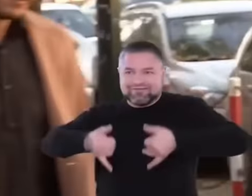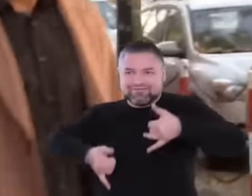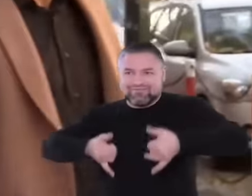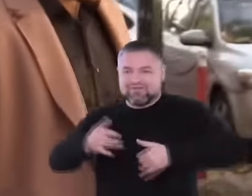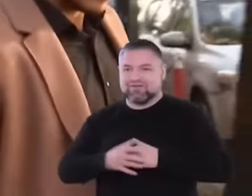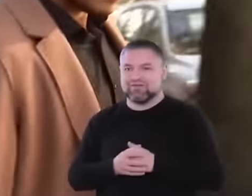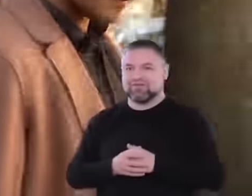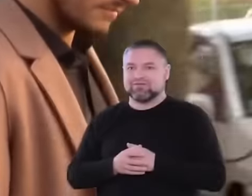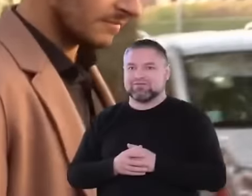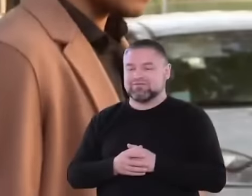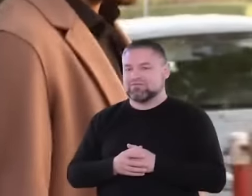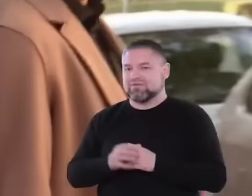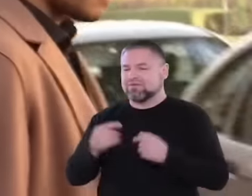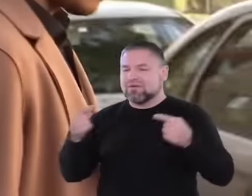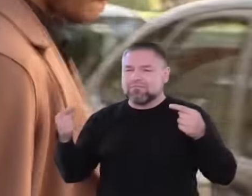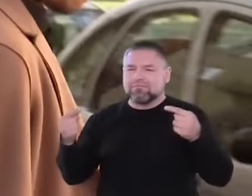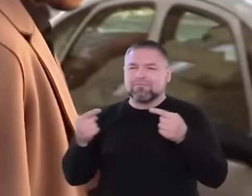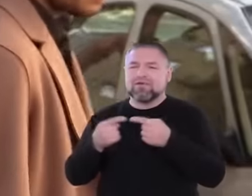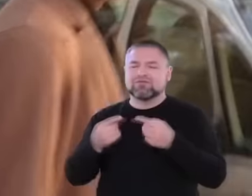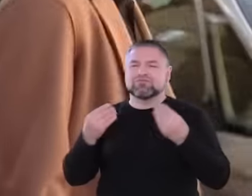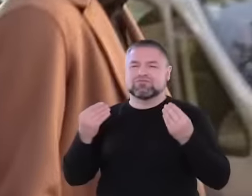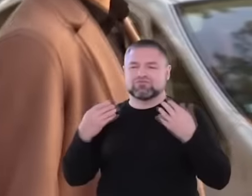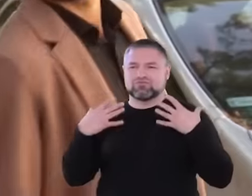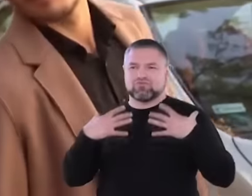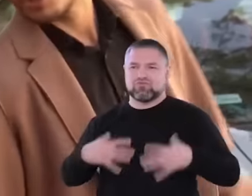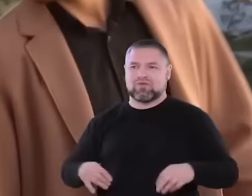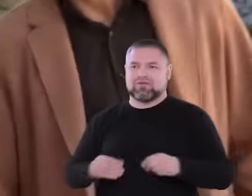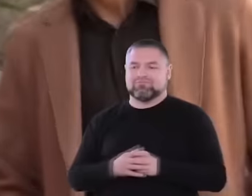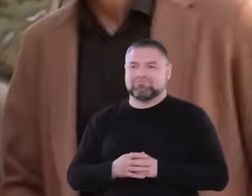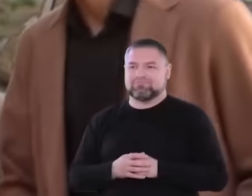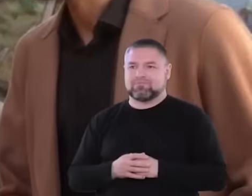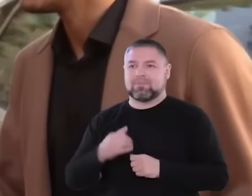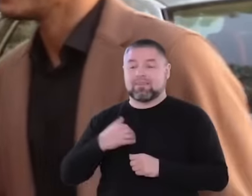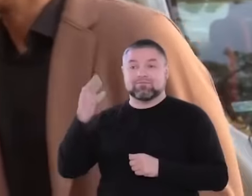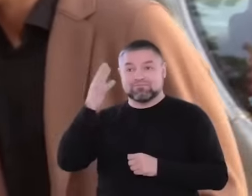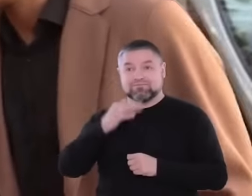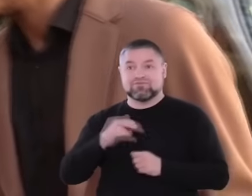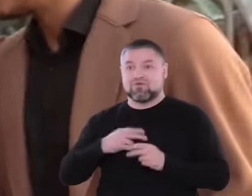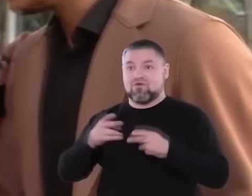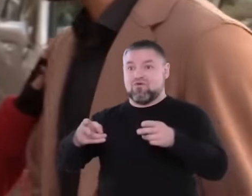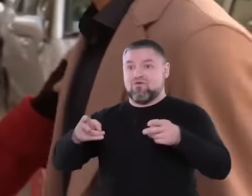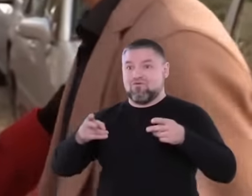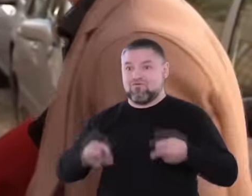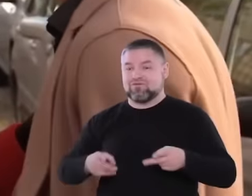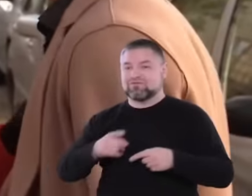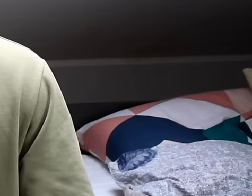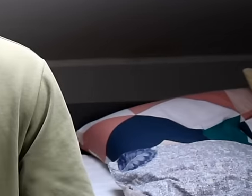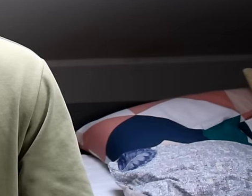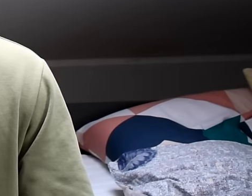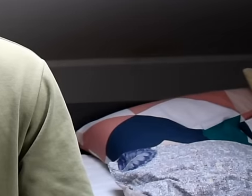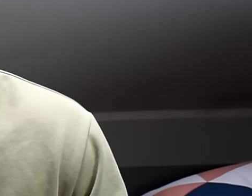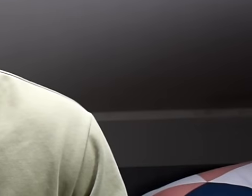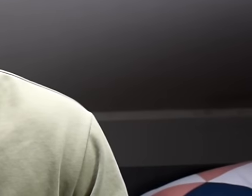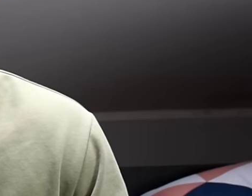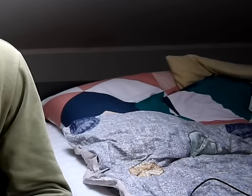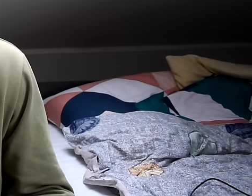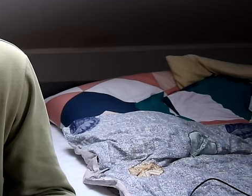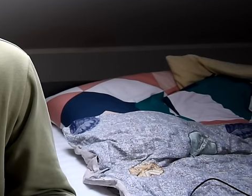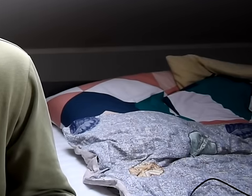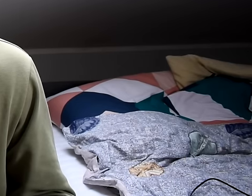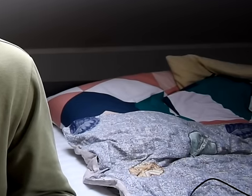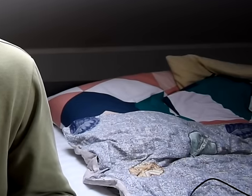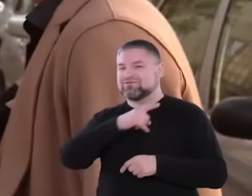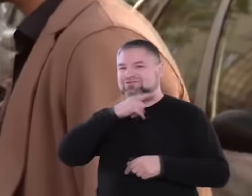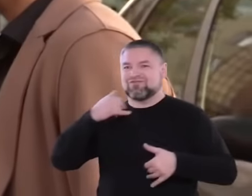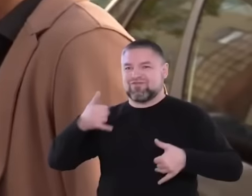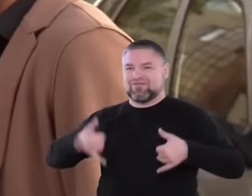tego nowego kostiumu będą pasowały jak znalazł. Ja to mam nadzieję, że kiedyś zobaczę cię w łóżku w tych czerwonych szpilkach. W łóżku? W butach? Co ty